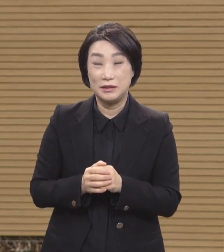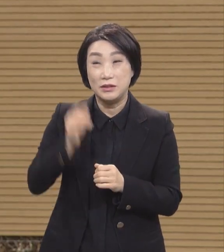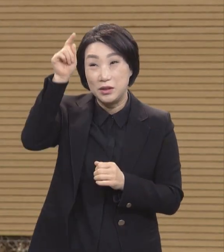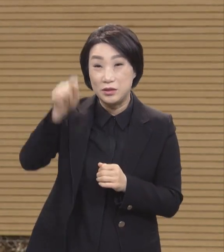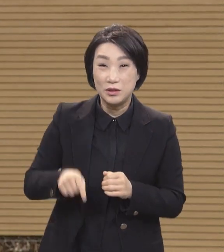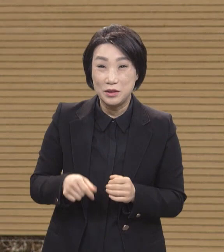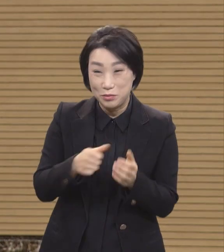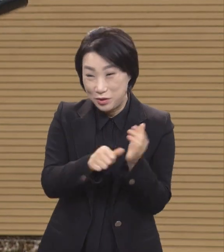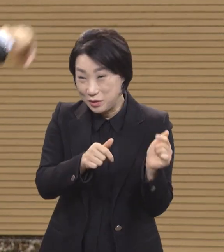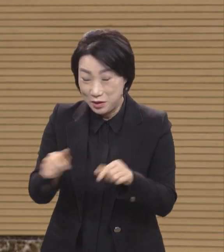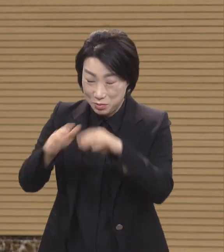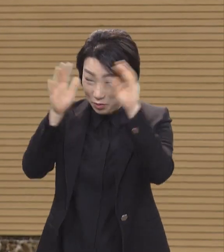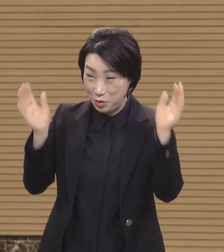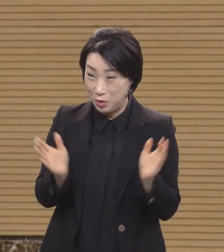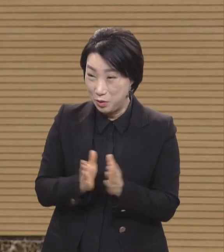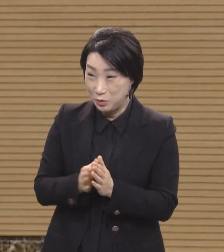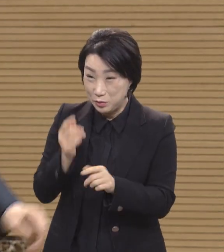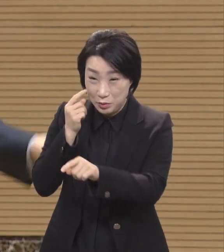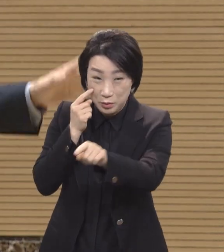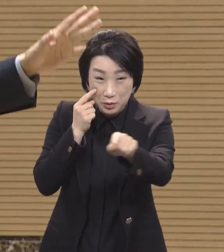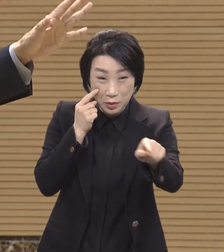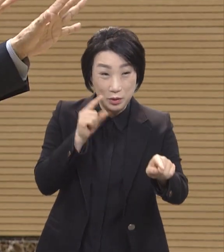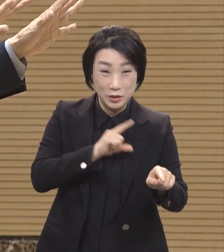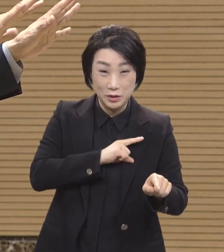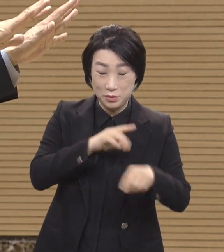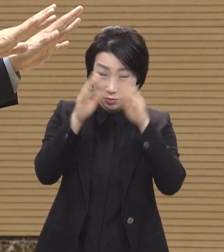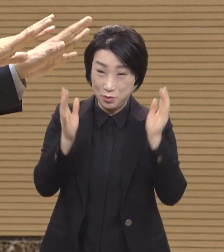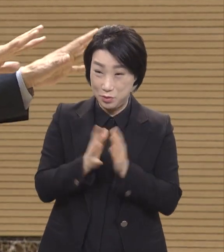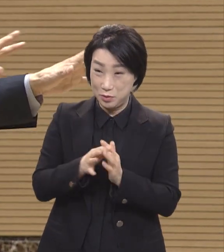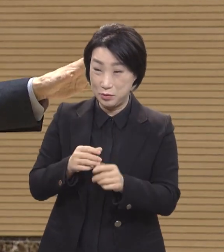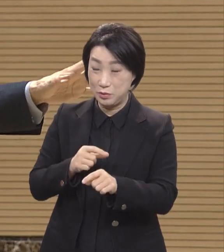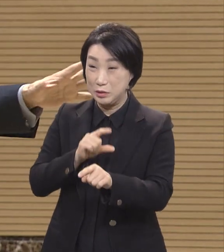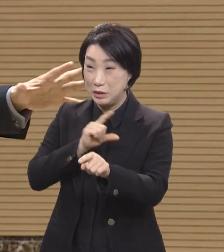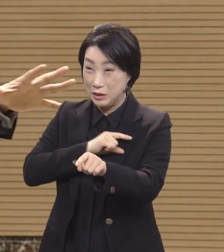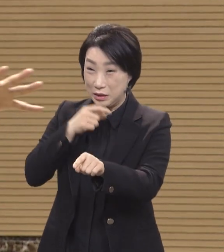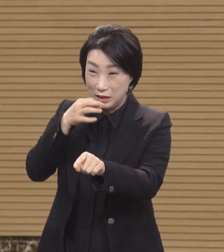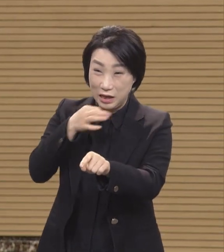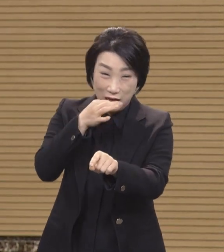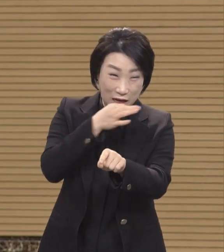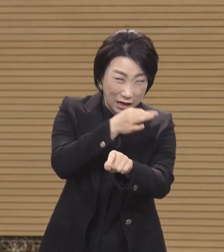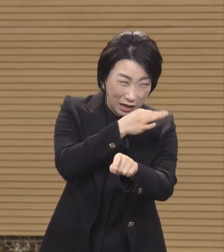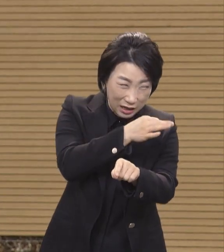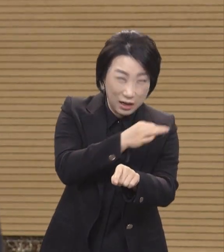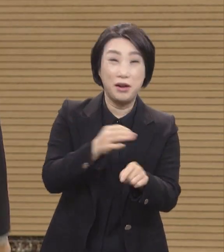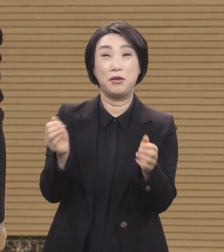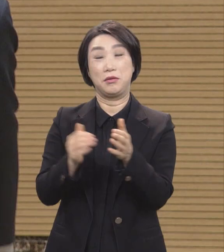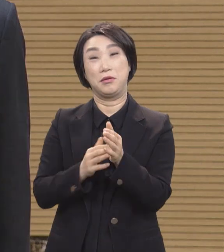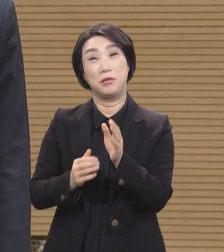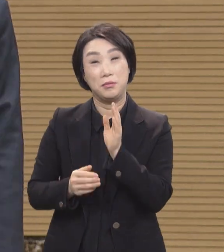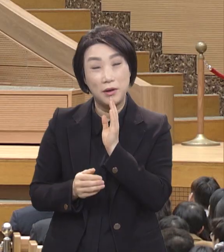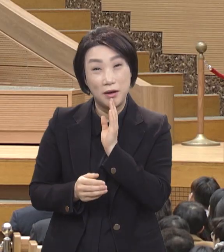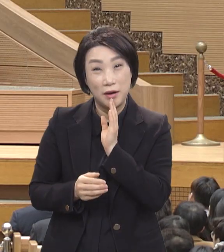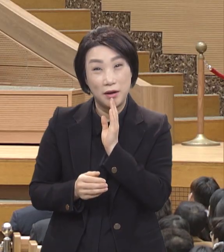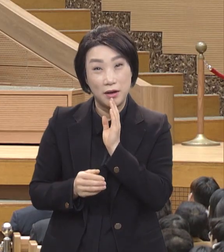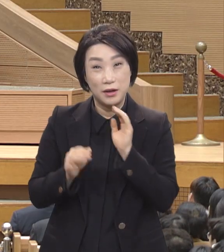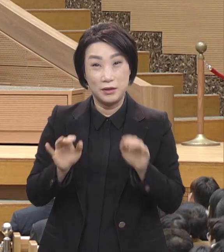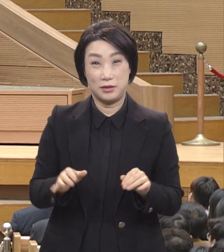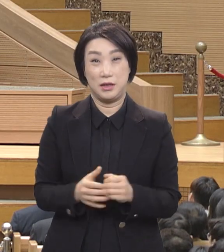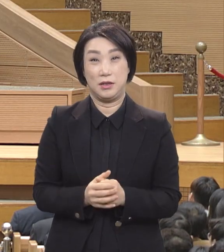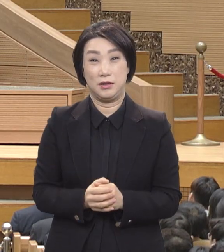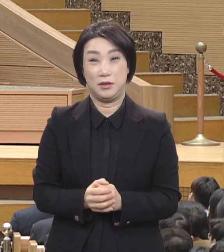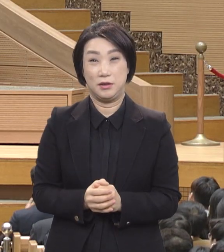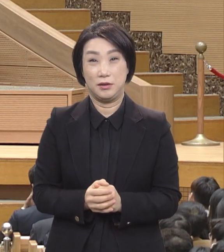천지의 모든 만물의 이름을 다 자기가 지어서 부르고